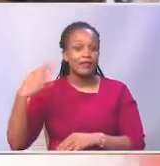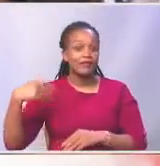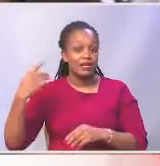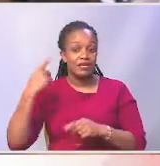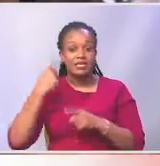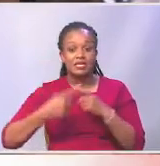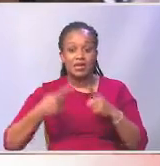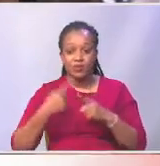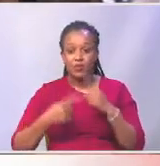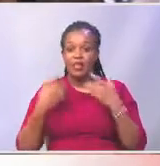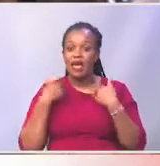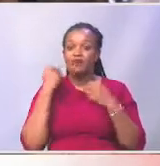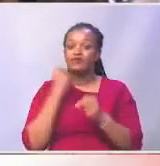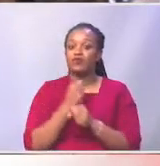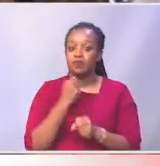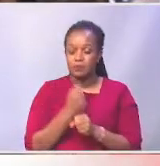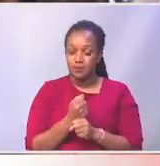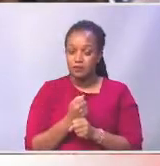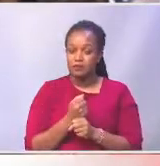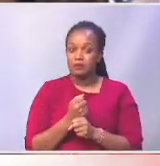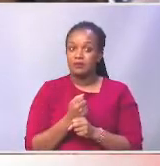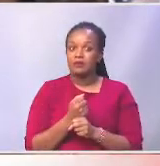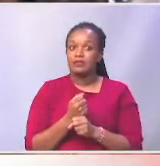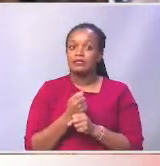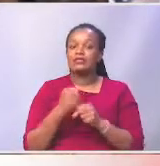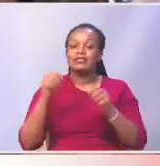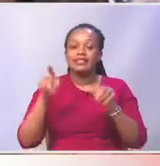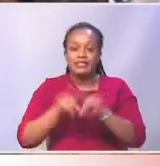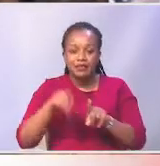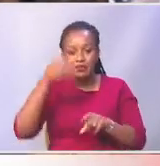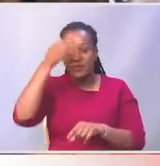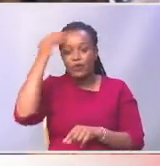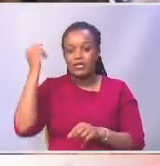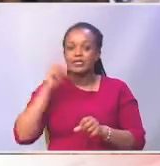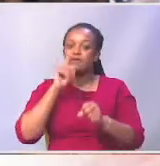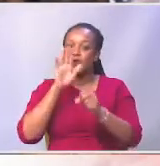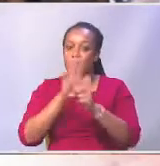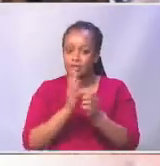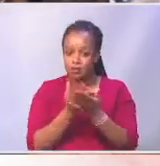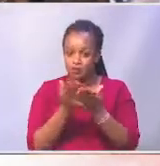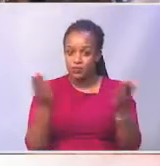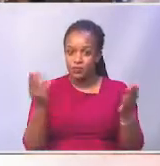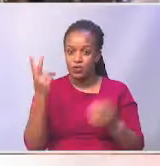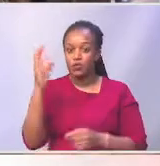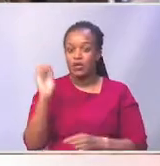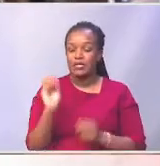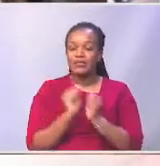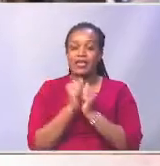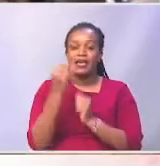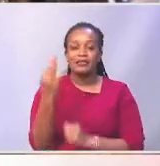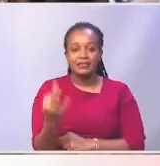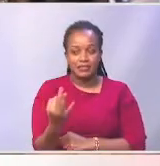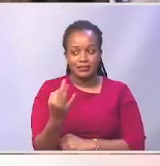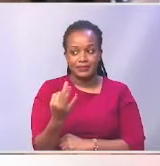milioni 4. Anasahau alikuahidi wewe 2013 milioni 1 kila mwaka.